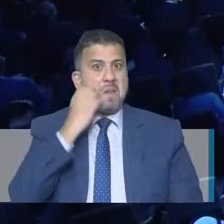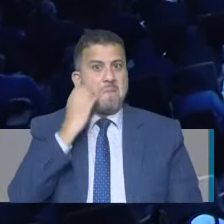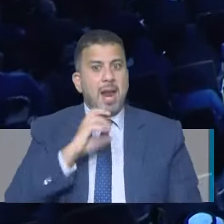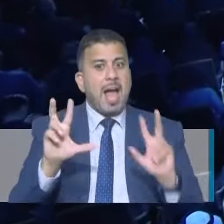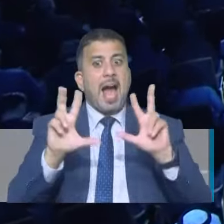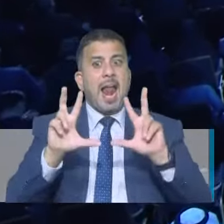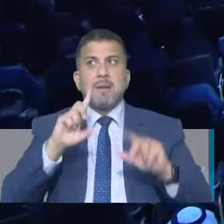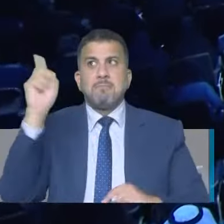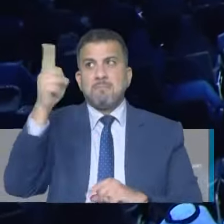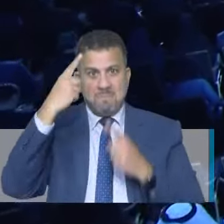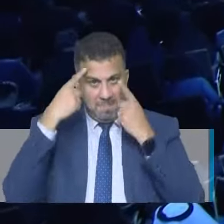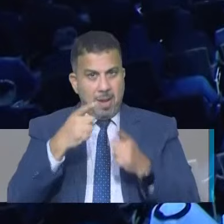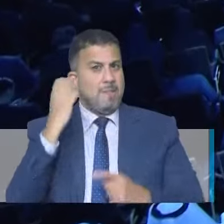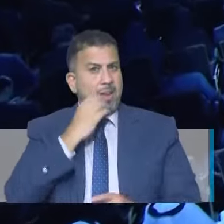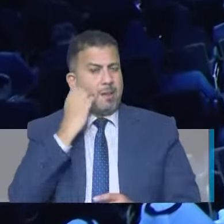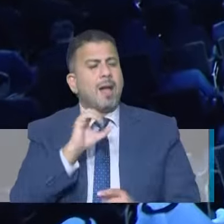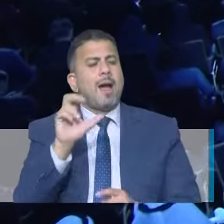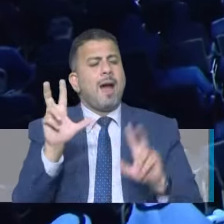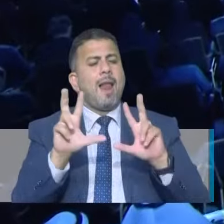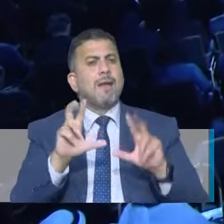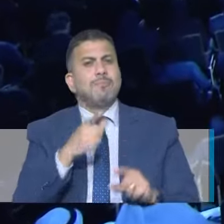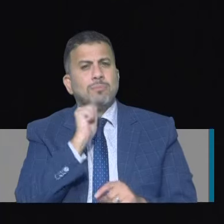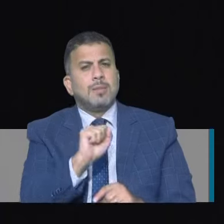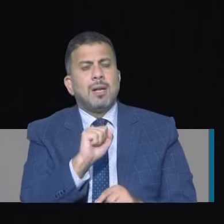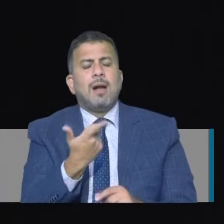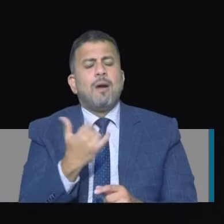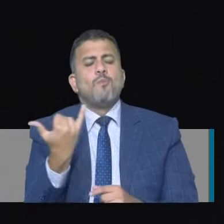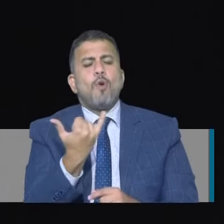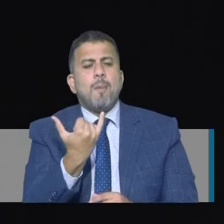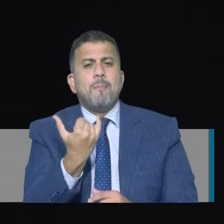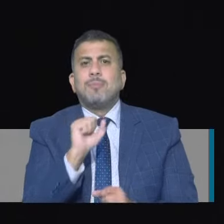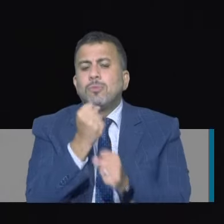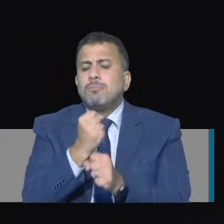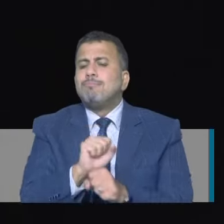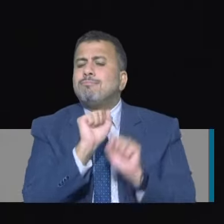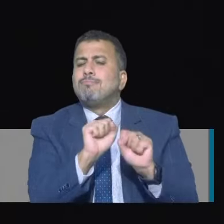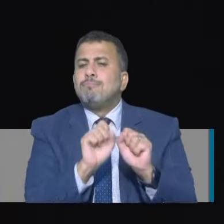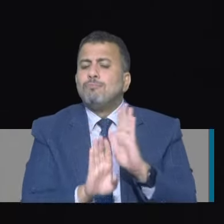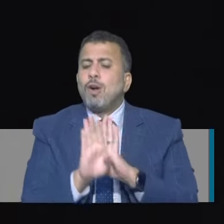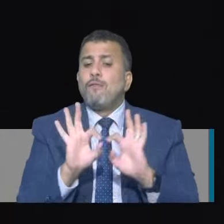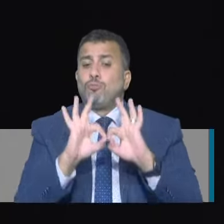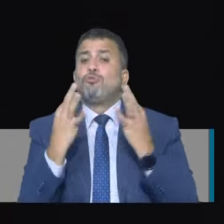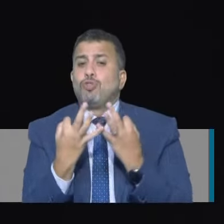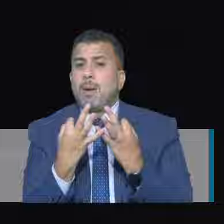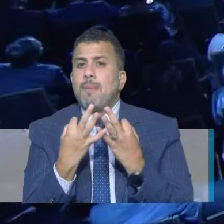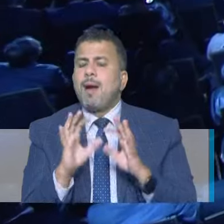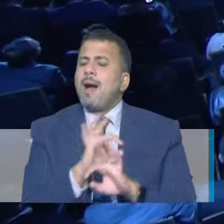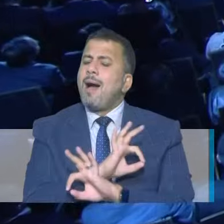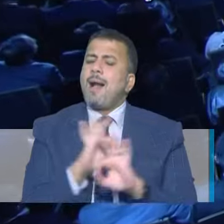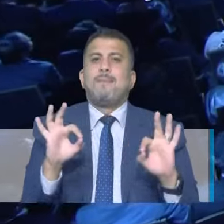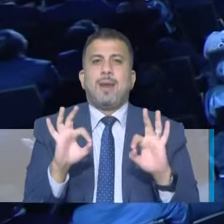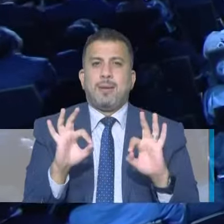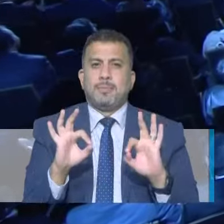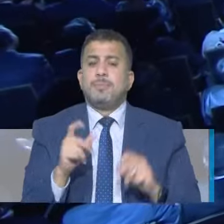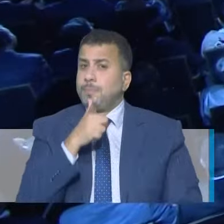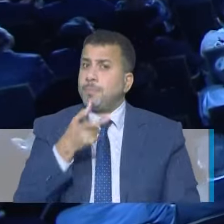الاعلاميه العالميه وتدعم القطاع في اداء رسالته والقيام بدوره في المجتمع على الوجه الاكمل